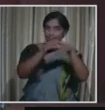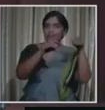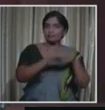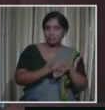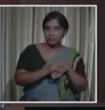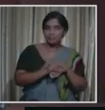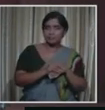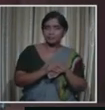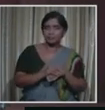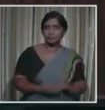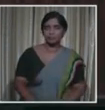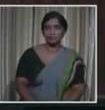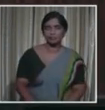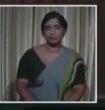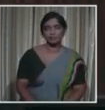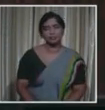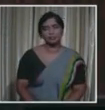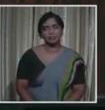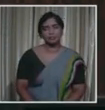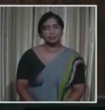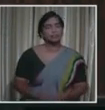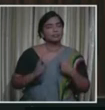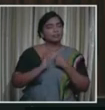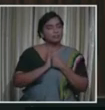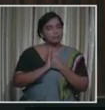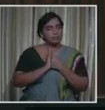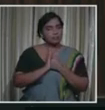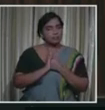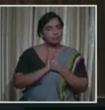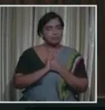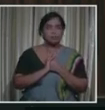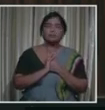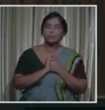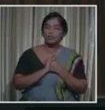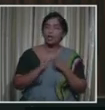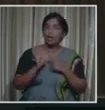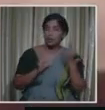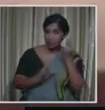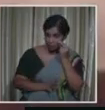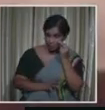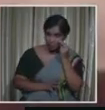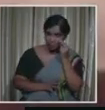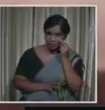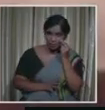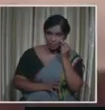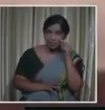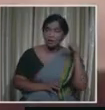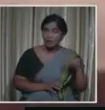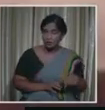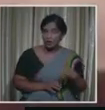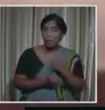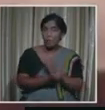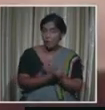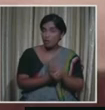kwe nandu metu? Daru, daru. Daru anur kubar di sana agam itu bah, bet deng polis pun tu